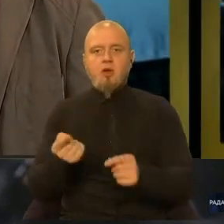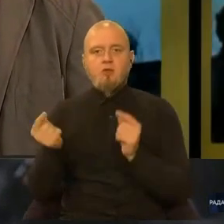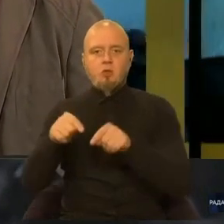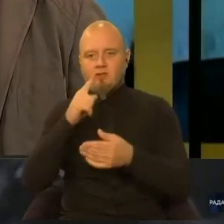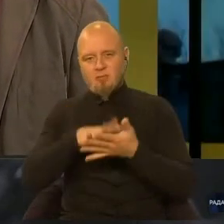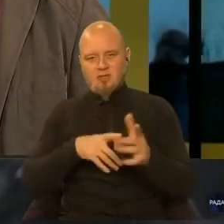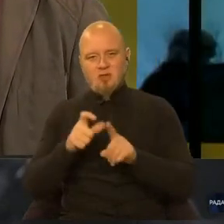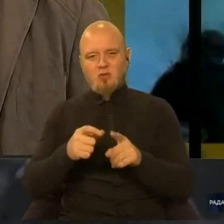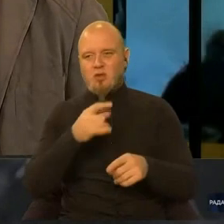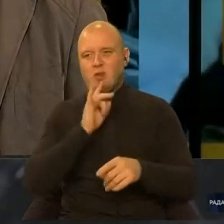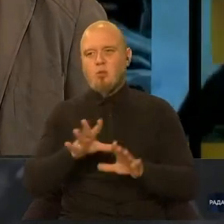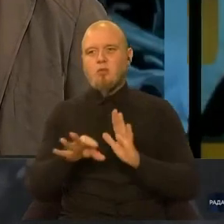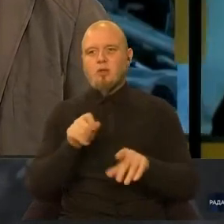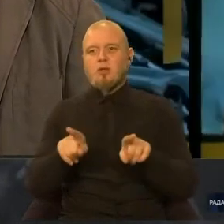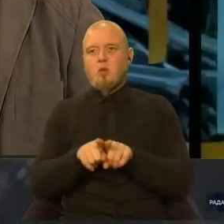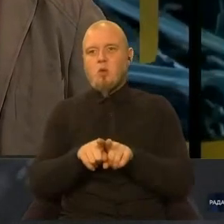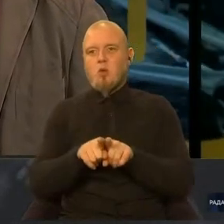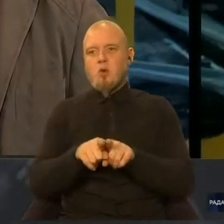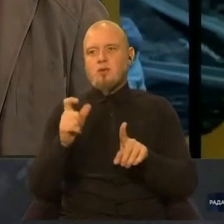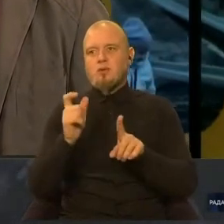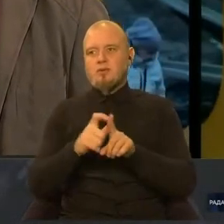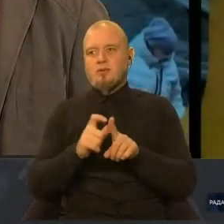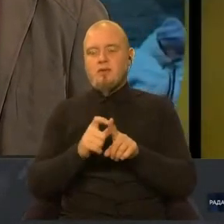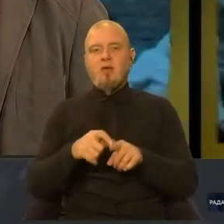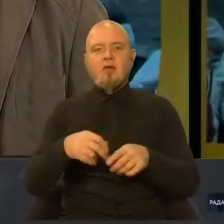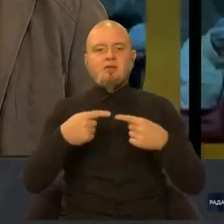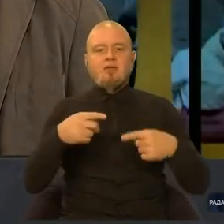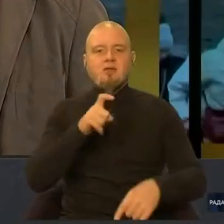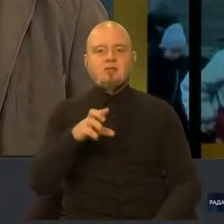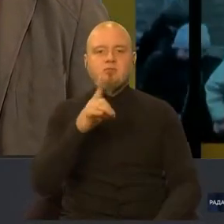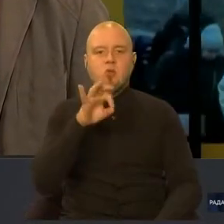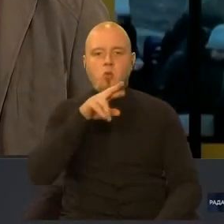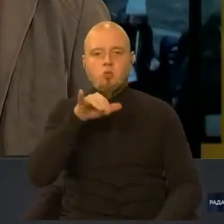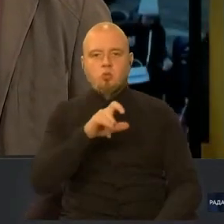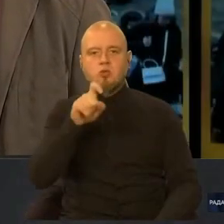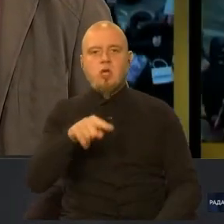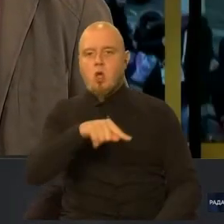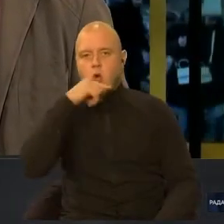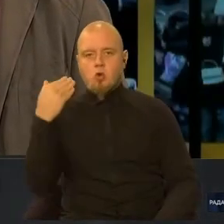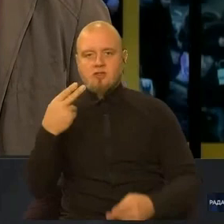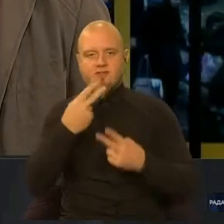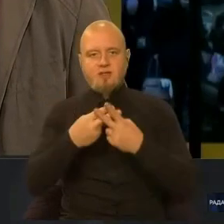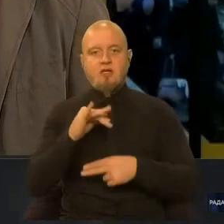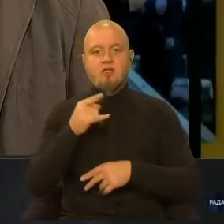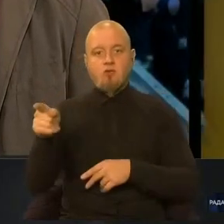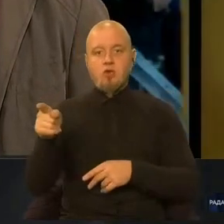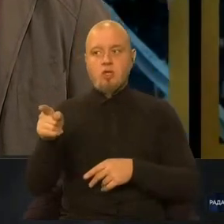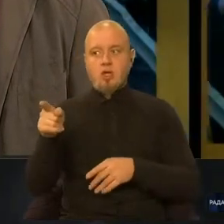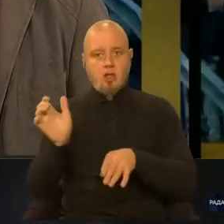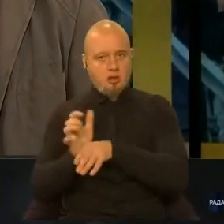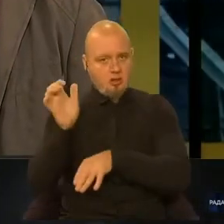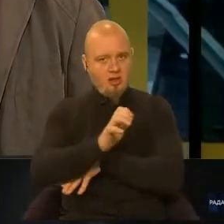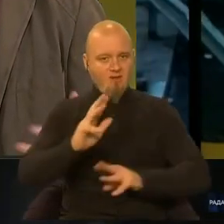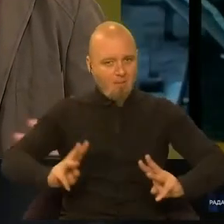не буду добирати таких слів, усілякого зброду з російських в'язниць. Чи вони їх в саме пекло не